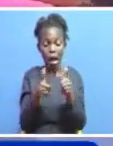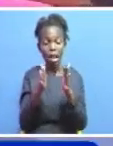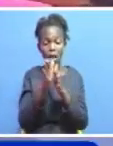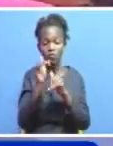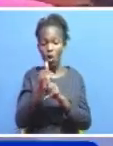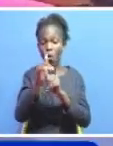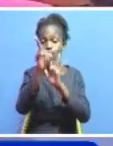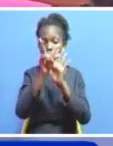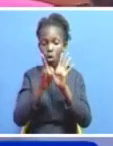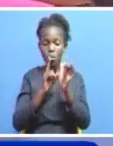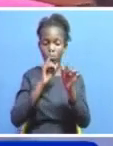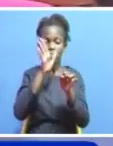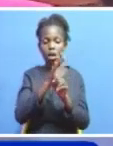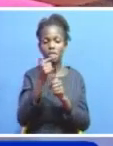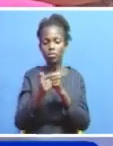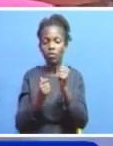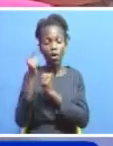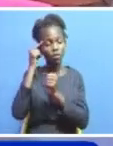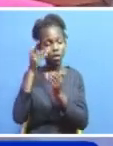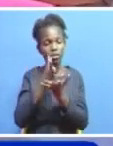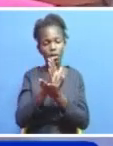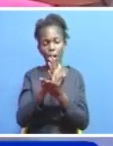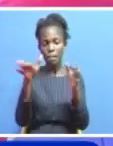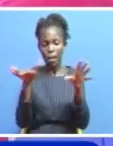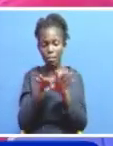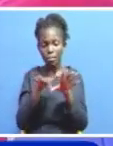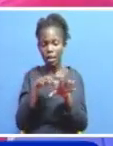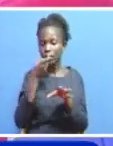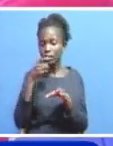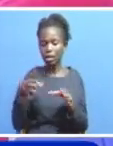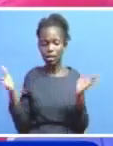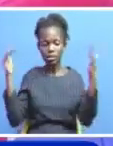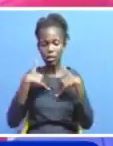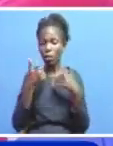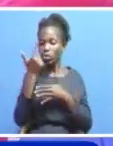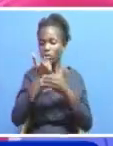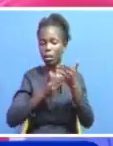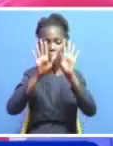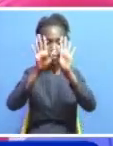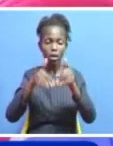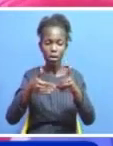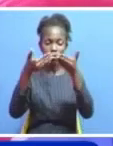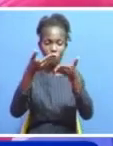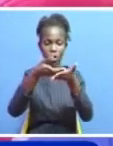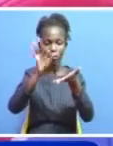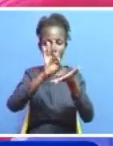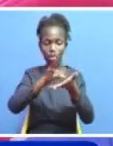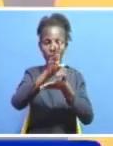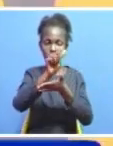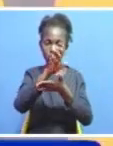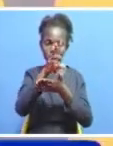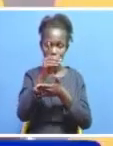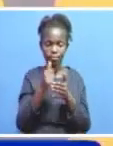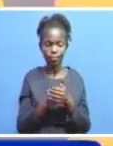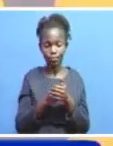kuatia MIAO. Ayadha na kuende ya kutete ya mavata maa memba maa mbunge ii, vala wasianusi o makane wa kinandu cha ward. Kila mwono watu